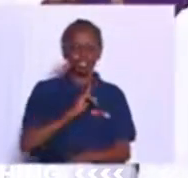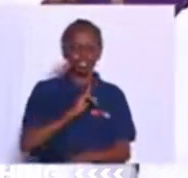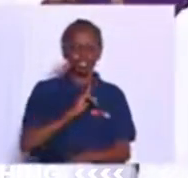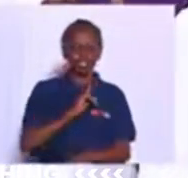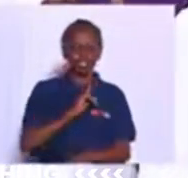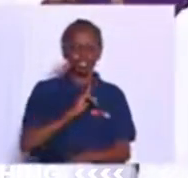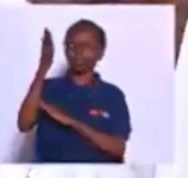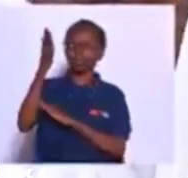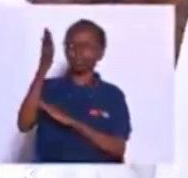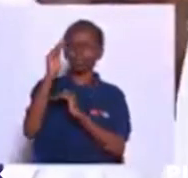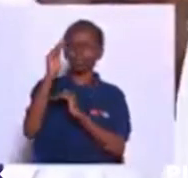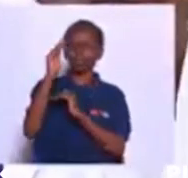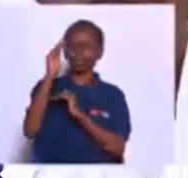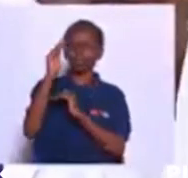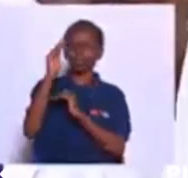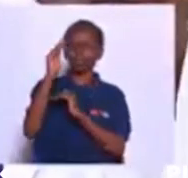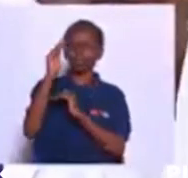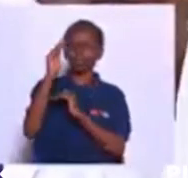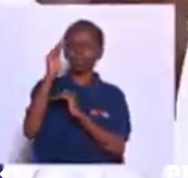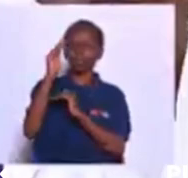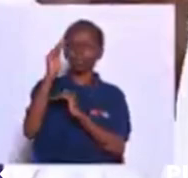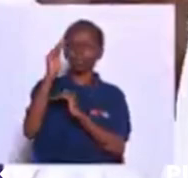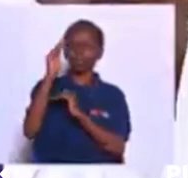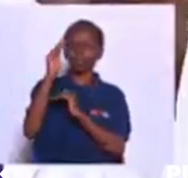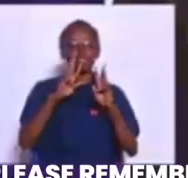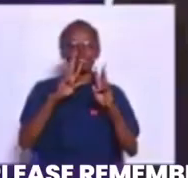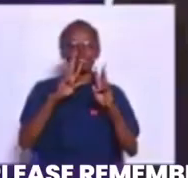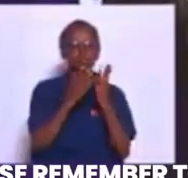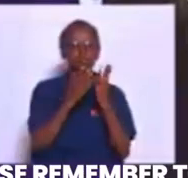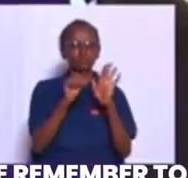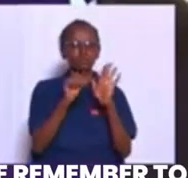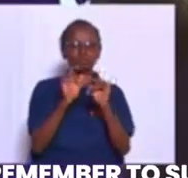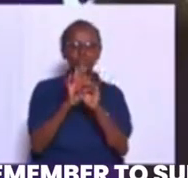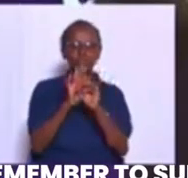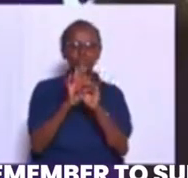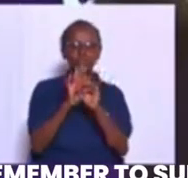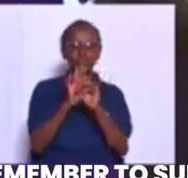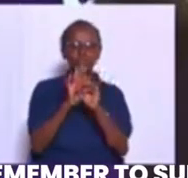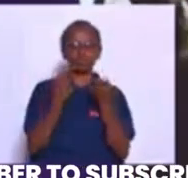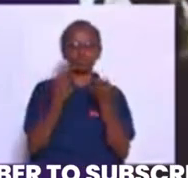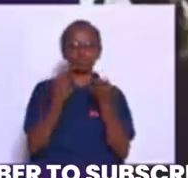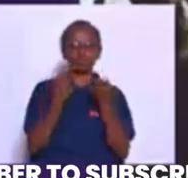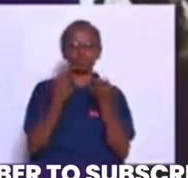Kimangali Mungu pamoja nasi, ulimwengu kamsulubisha lakini kafufuka.